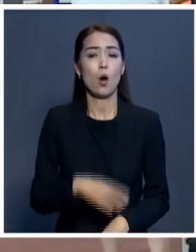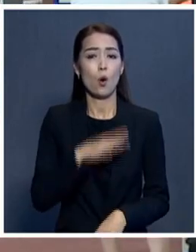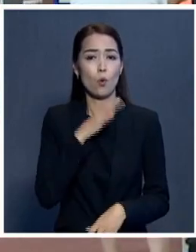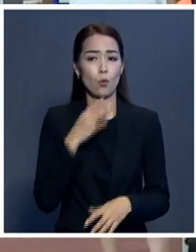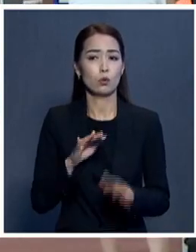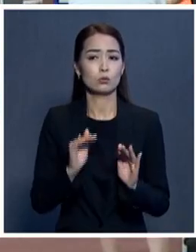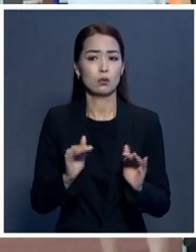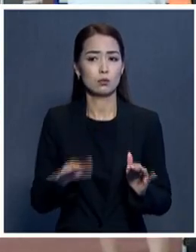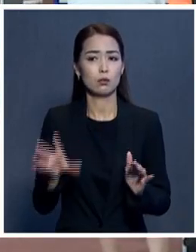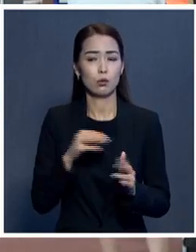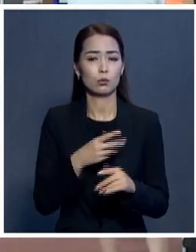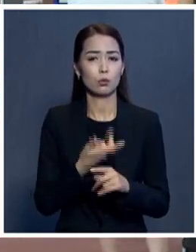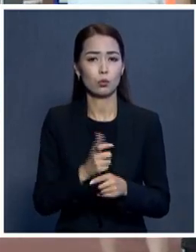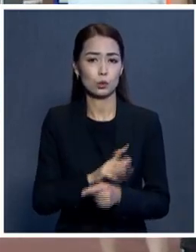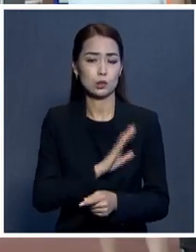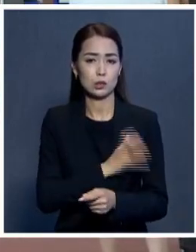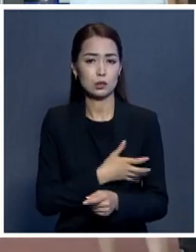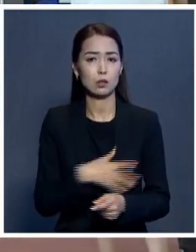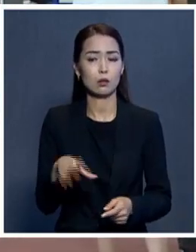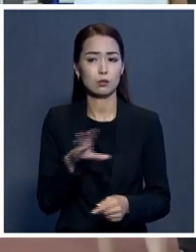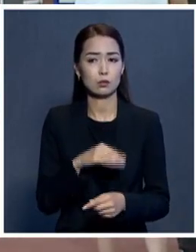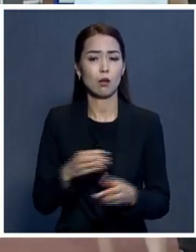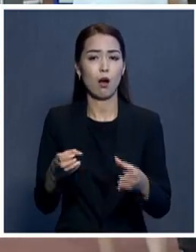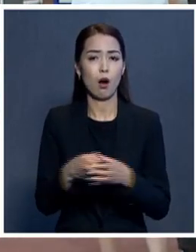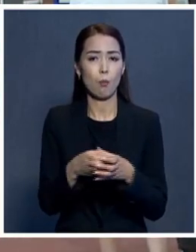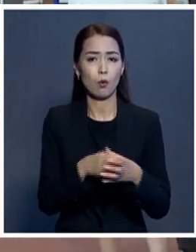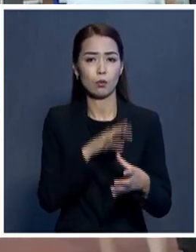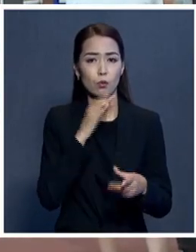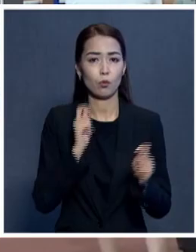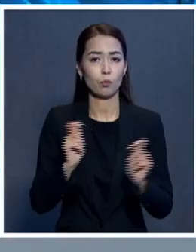беларусьтар жеңіл атлетикадан өте жақсы мықты команда келді.